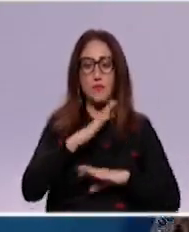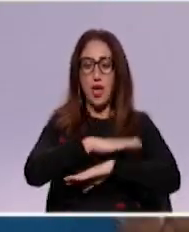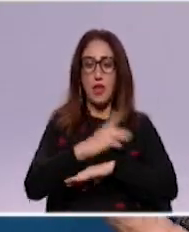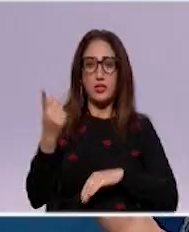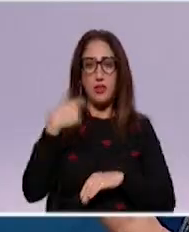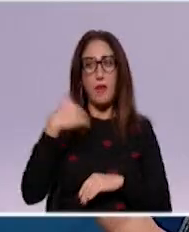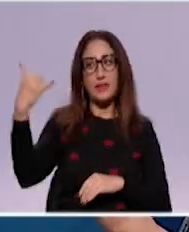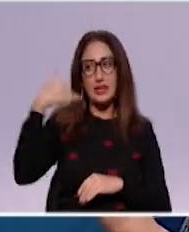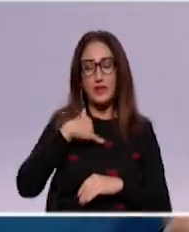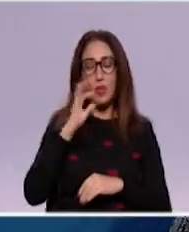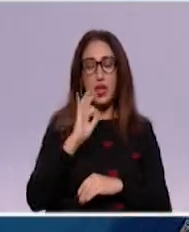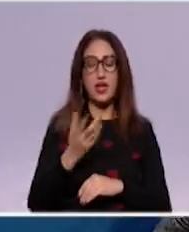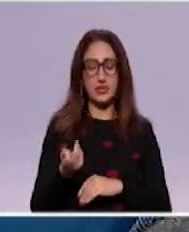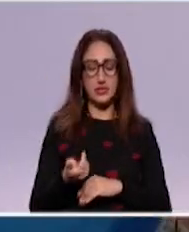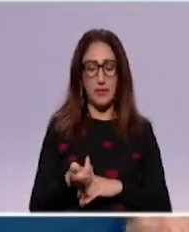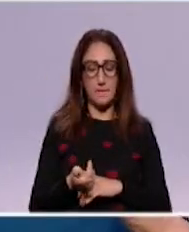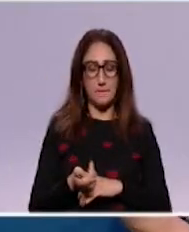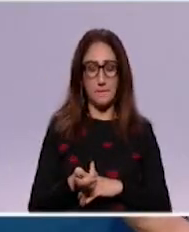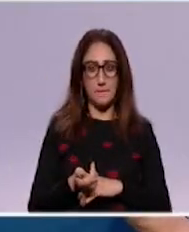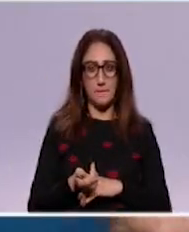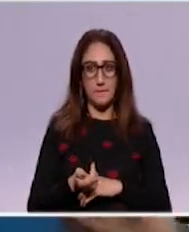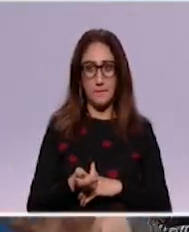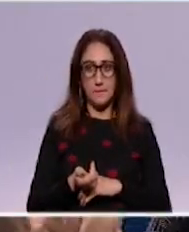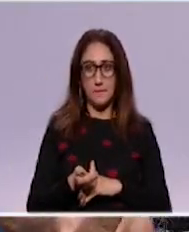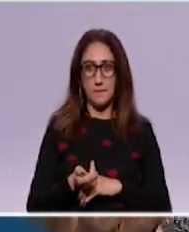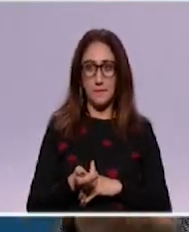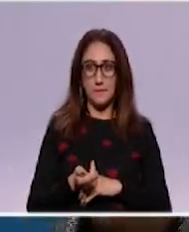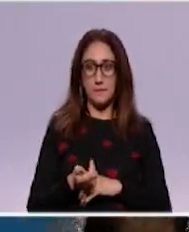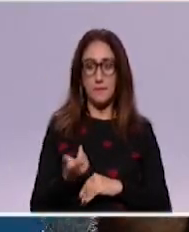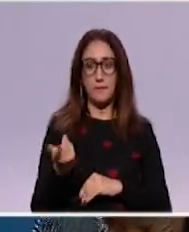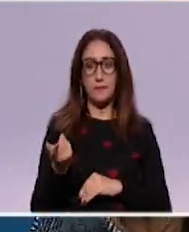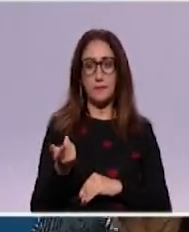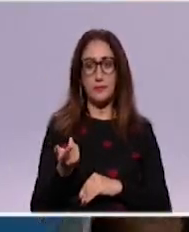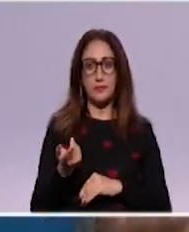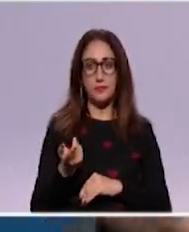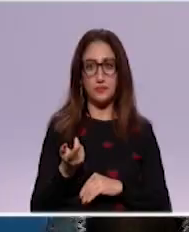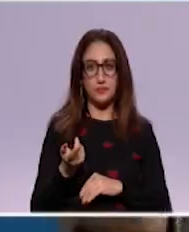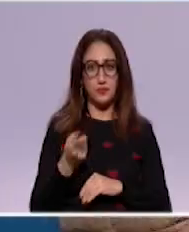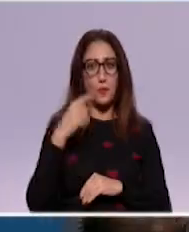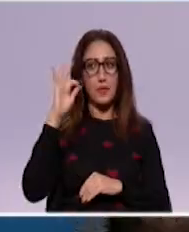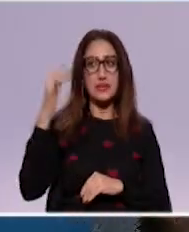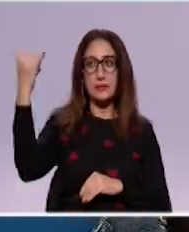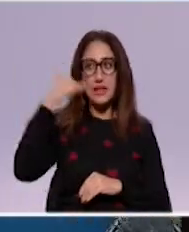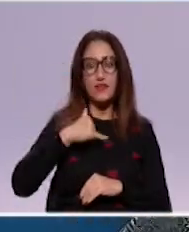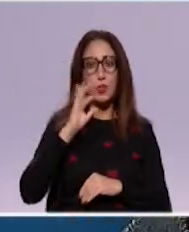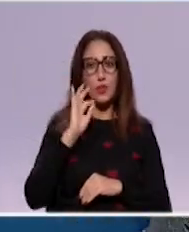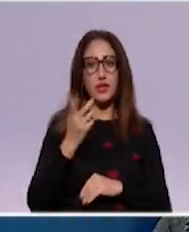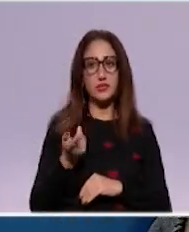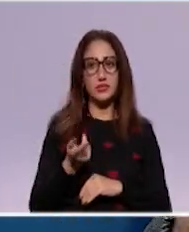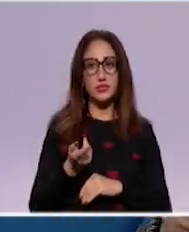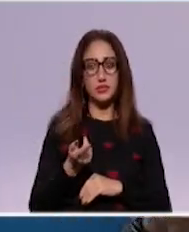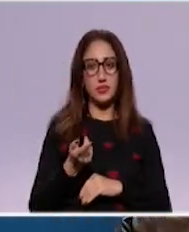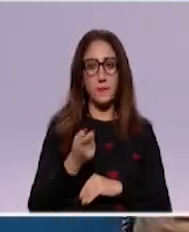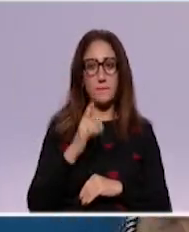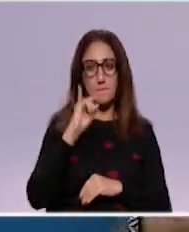كلمه يا اخي وعايز تقول لي عمرو ده عمرو كونه ما يكلمنيش لا هو ولا منير بيكلمني على